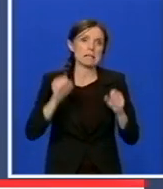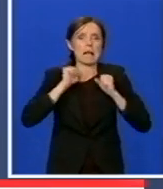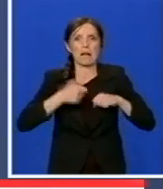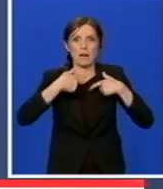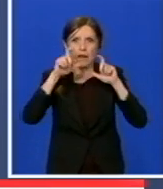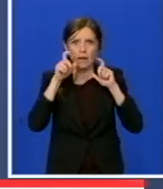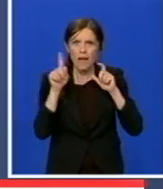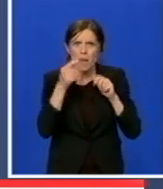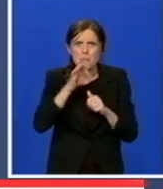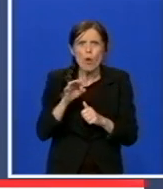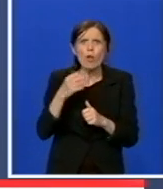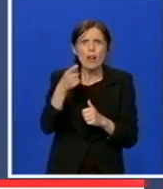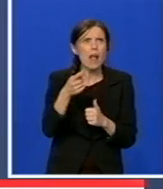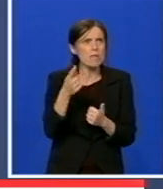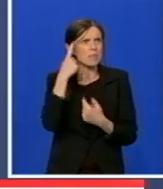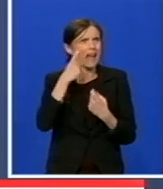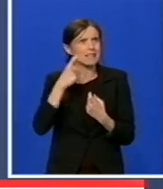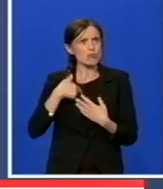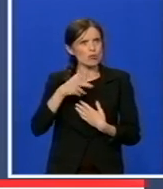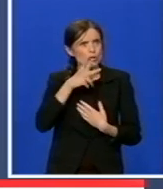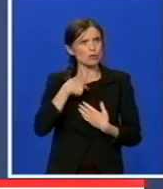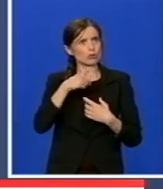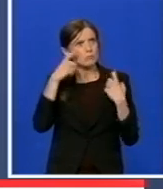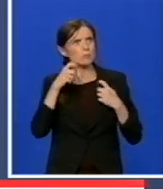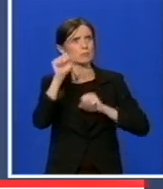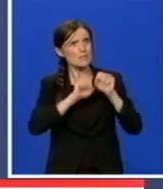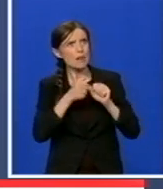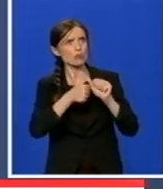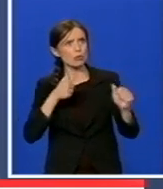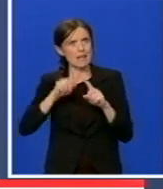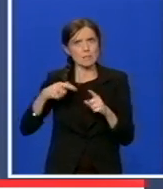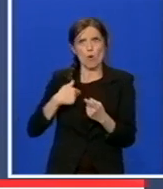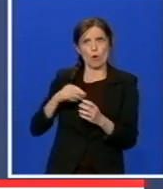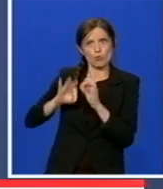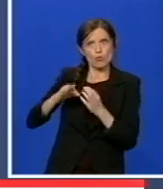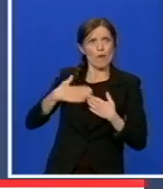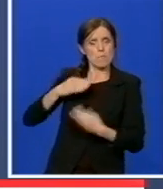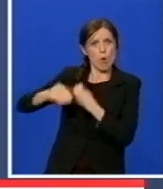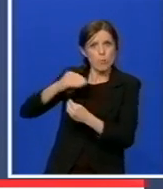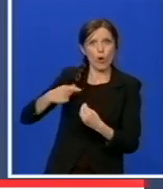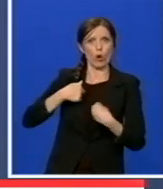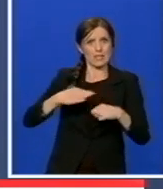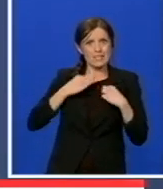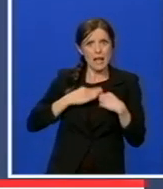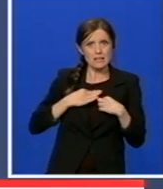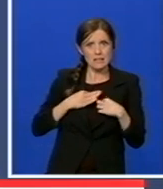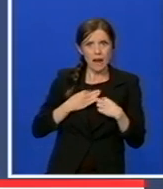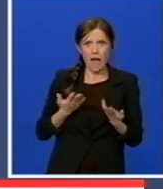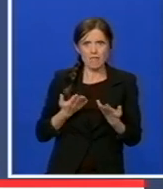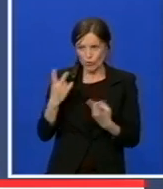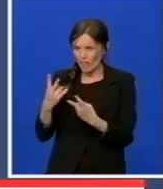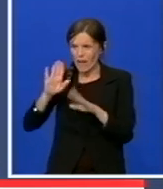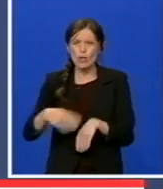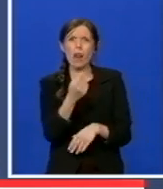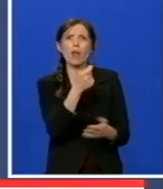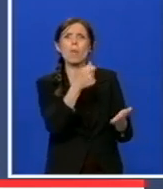i sebe i svoju porodicu. Tako da to jeste jedna krajnja mera, krajnja instanca za kojom se